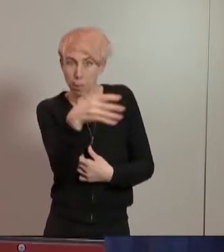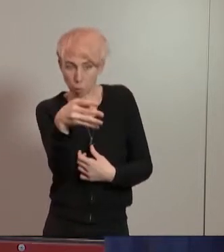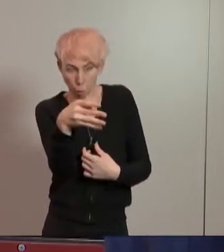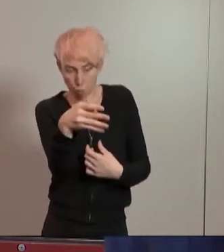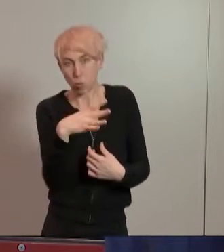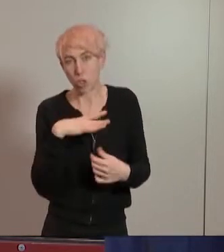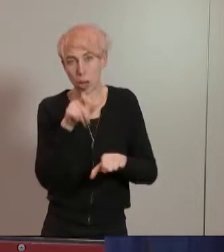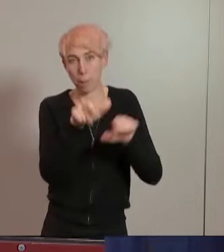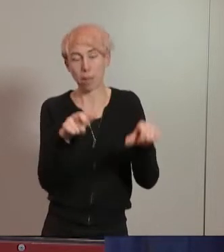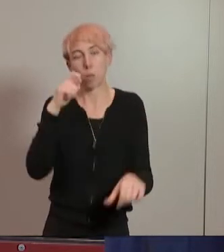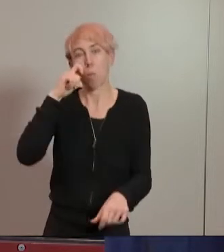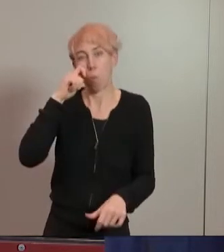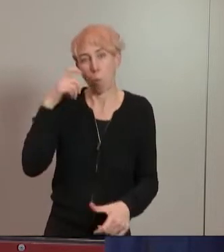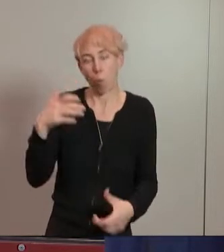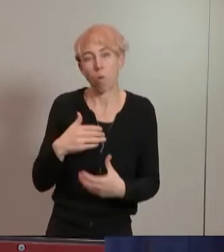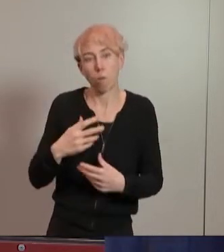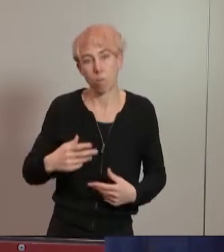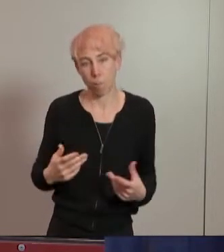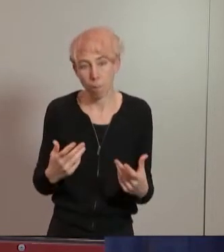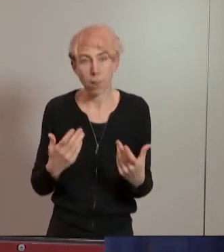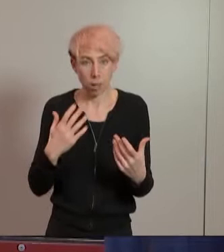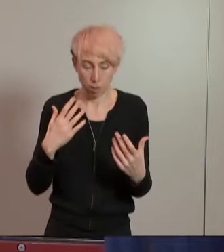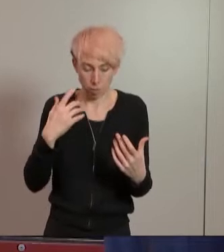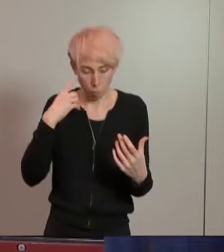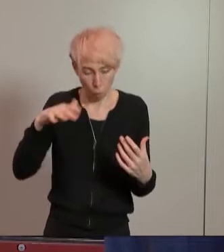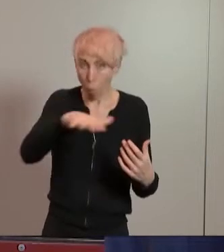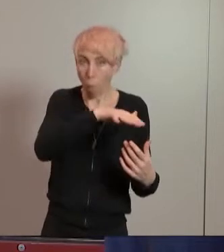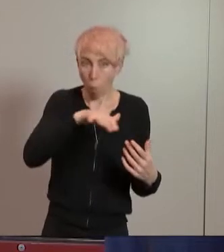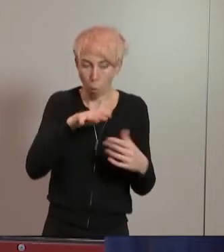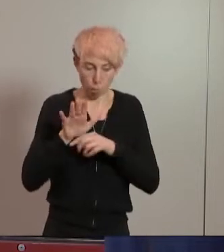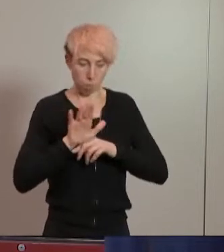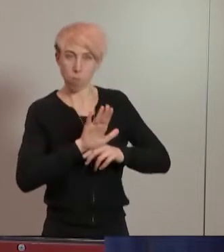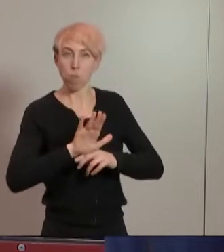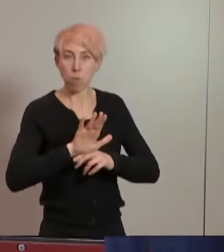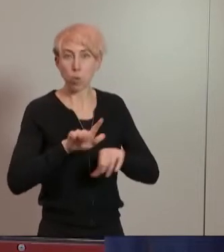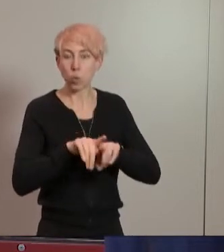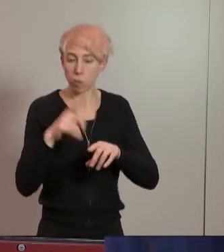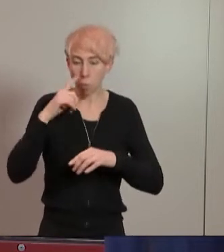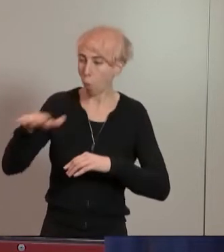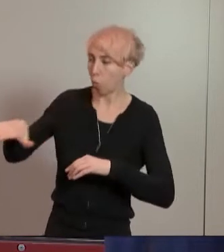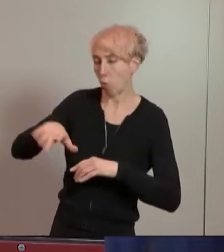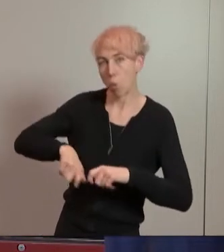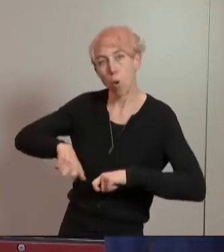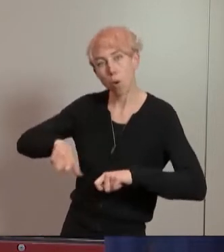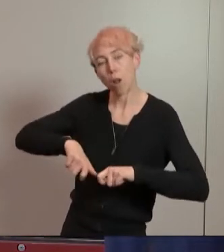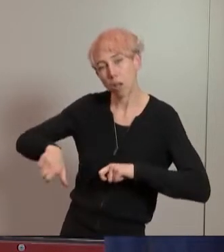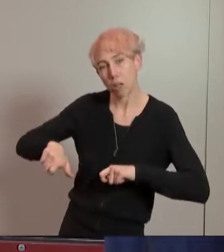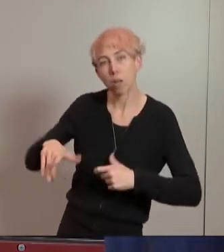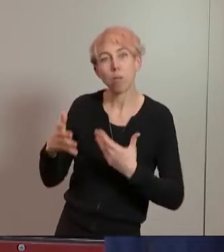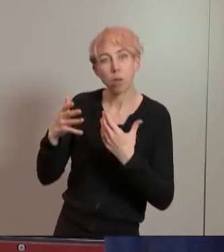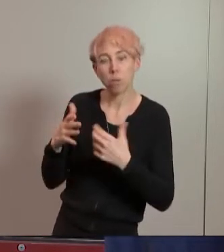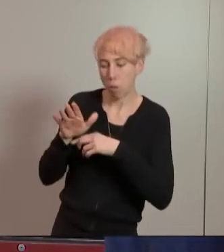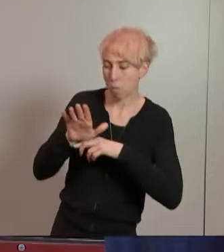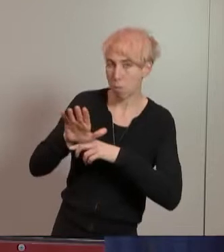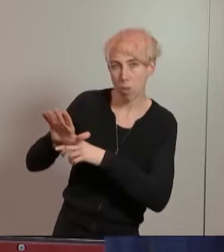agents. C'est donc vers eux que mon propos se tournera ce soir, mais aussi vers vous, chers collègues, pour vous présenter